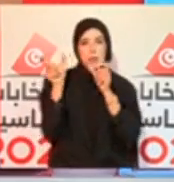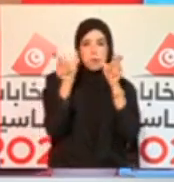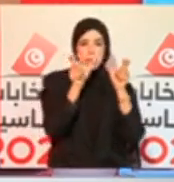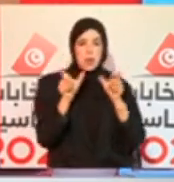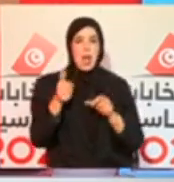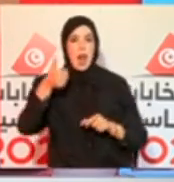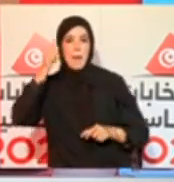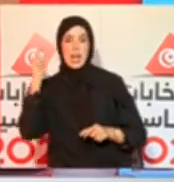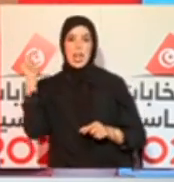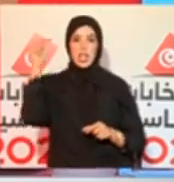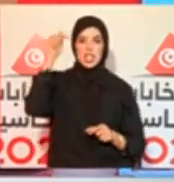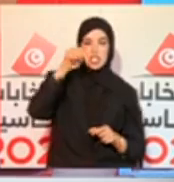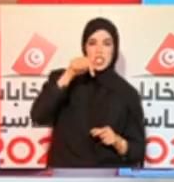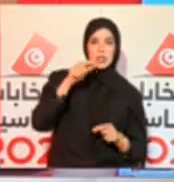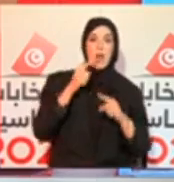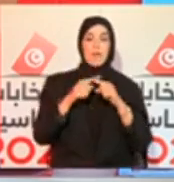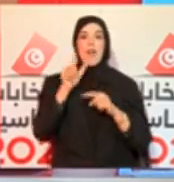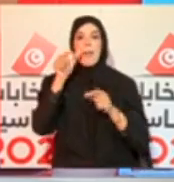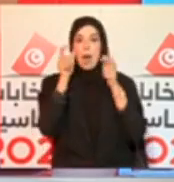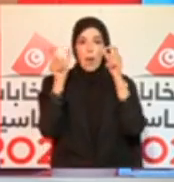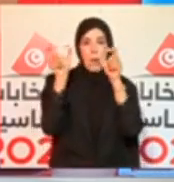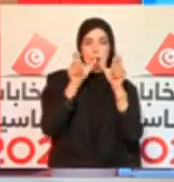امبارح جات وعننا مراقبه اليوم